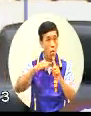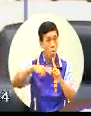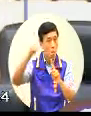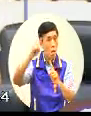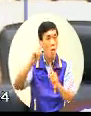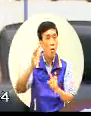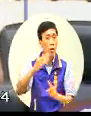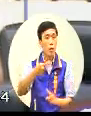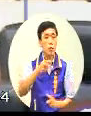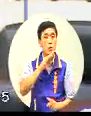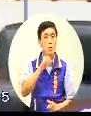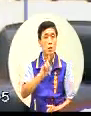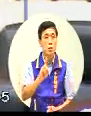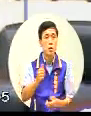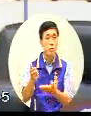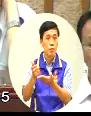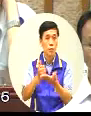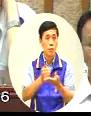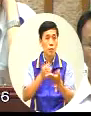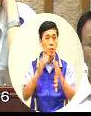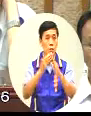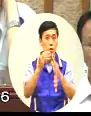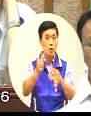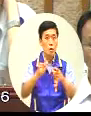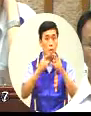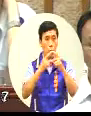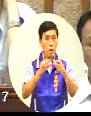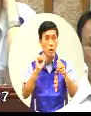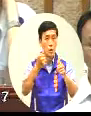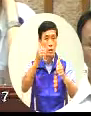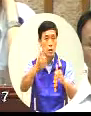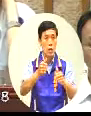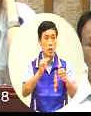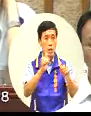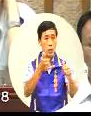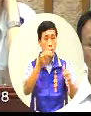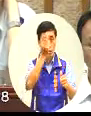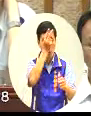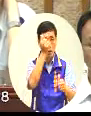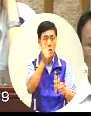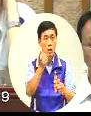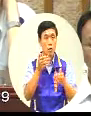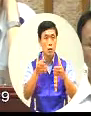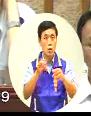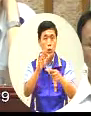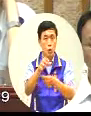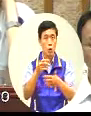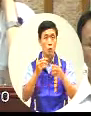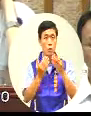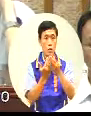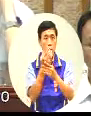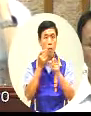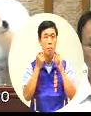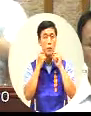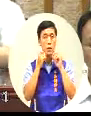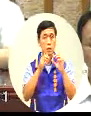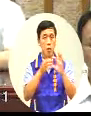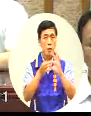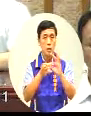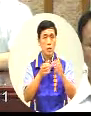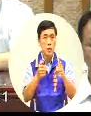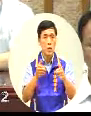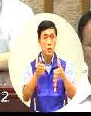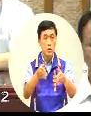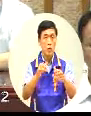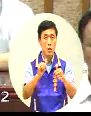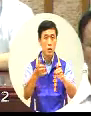可不可以请你答复一下， 请局长回答。 好，谢谢议长啊，谢谢曾议员对我们农产品的关心啊，底下给张议员报